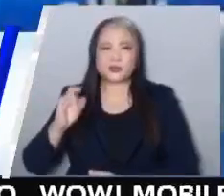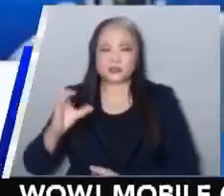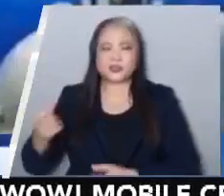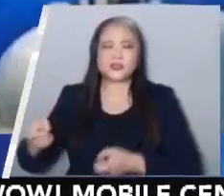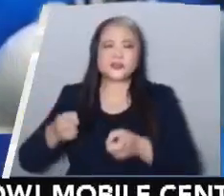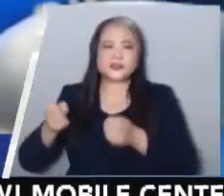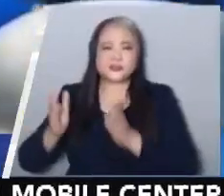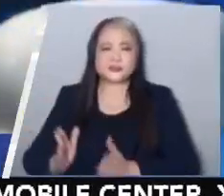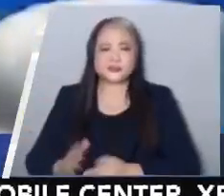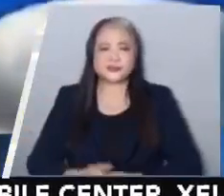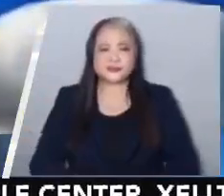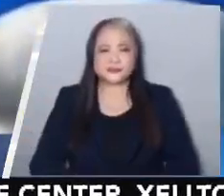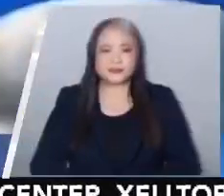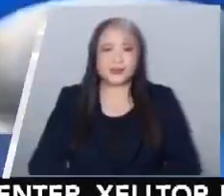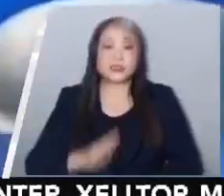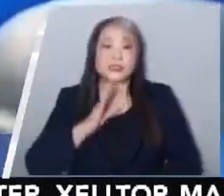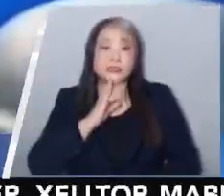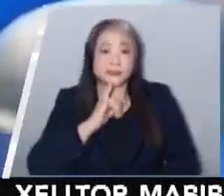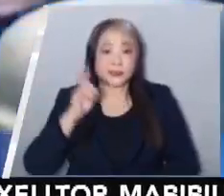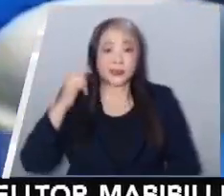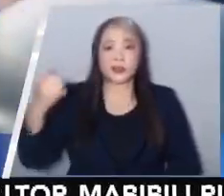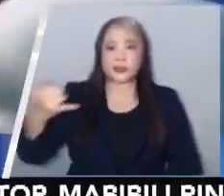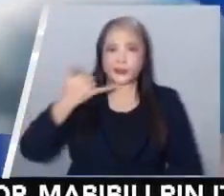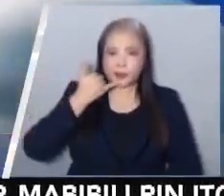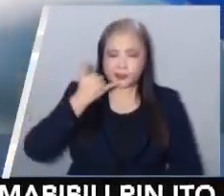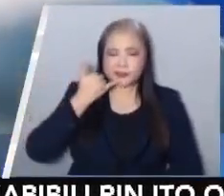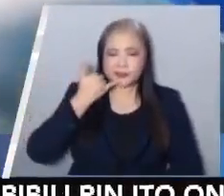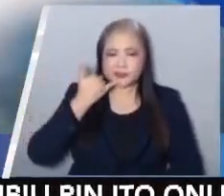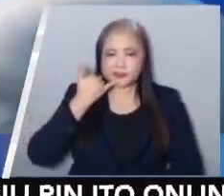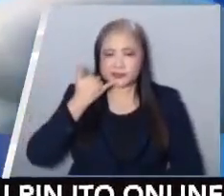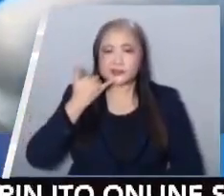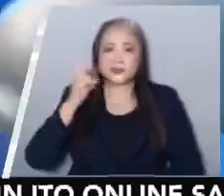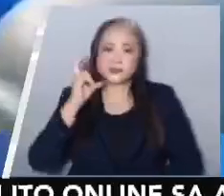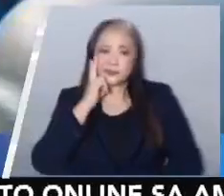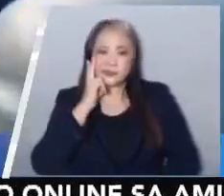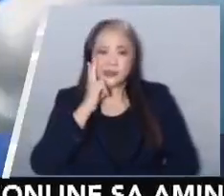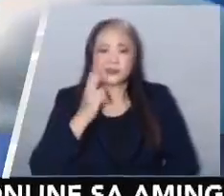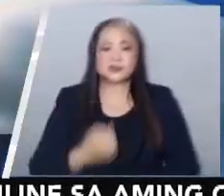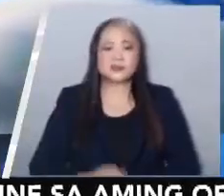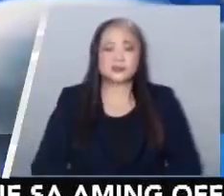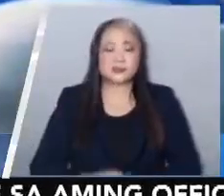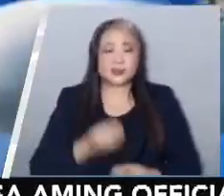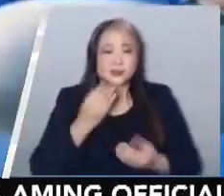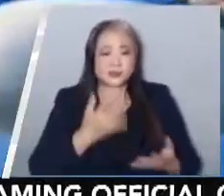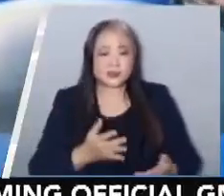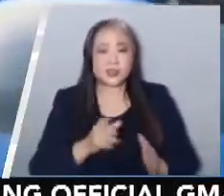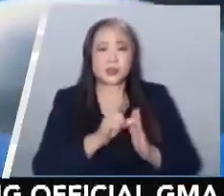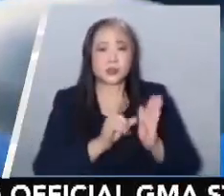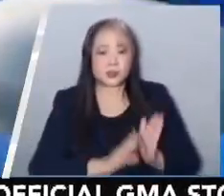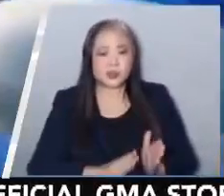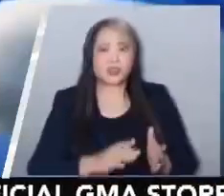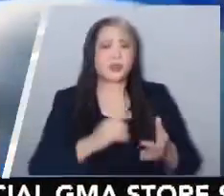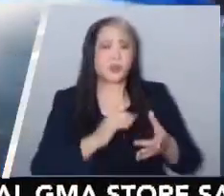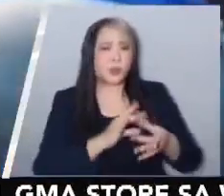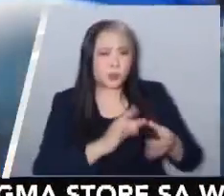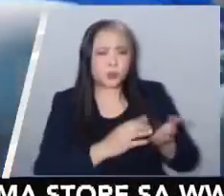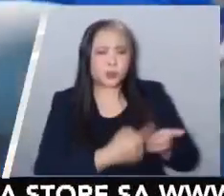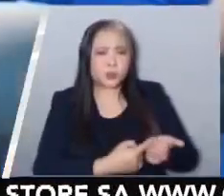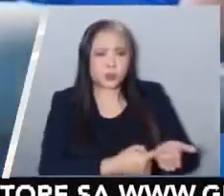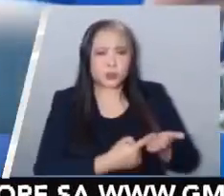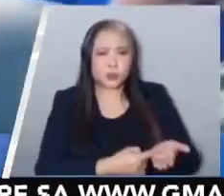Pasurla na ng mga pulis. Istorya ang hipod ang mga abogado ni Pastor. Mag-istorya sila.